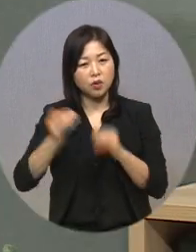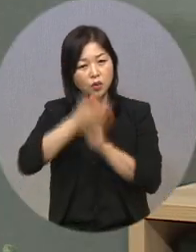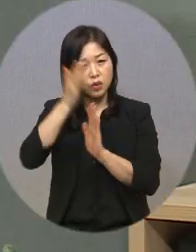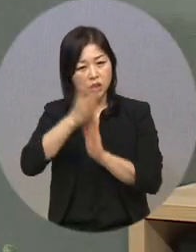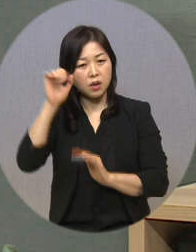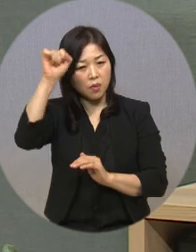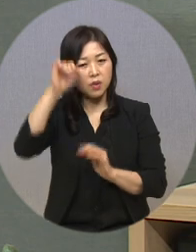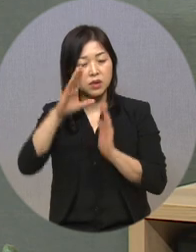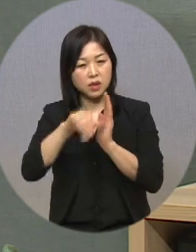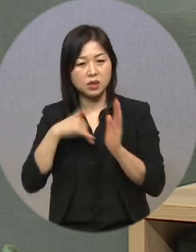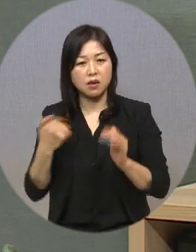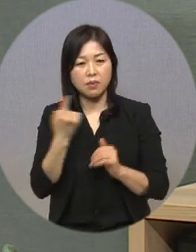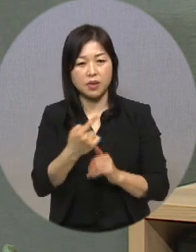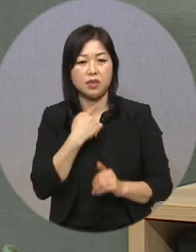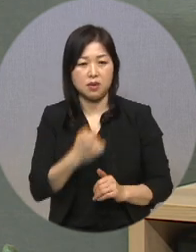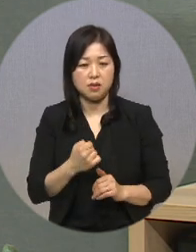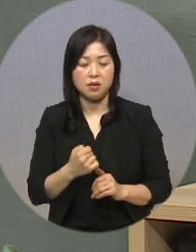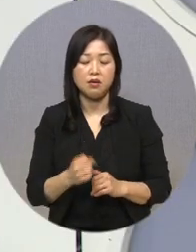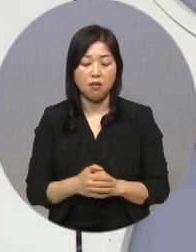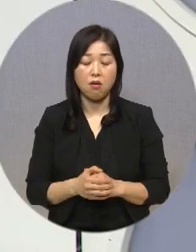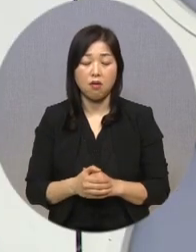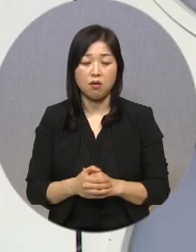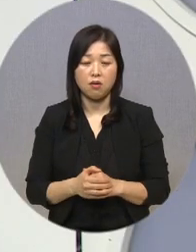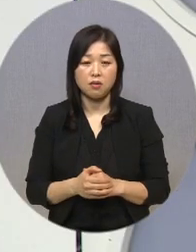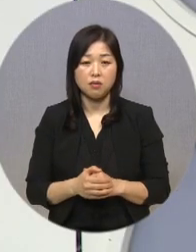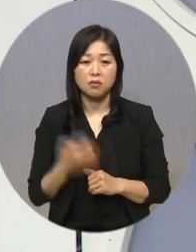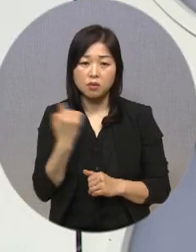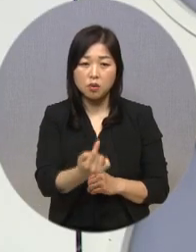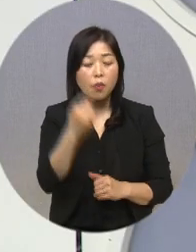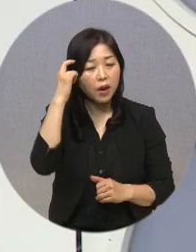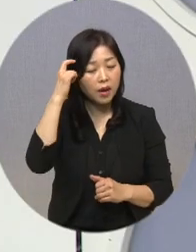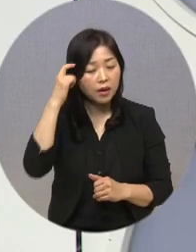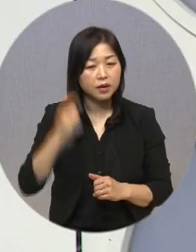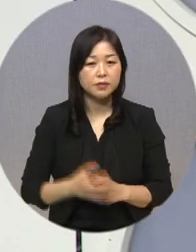예, 현장에. 현장에 왜 갔냐?